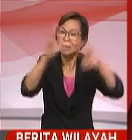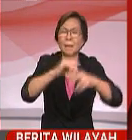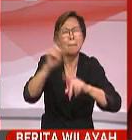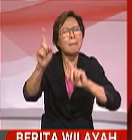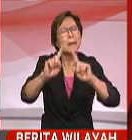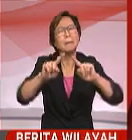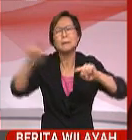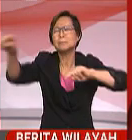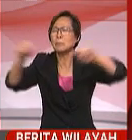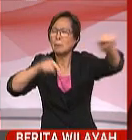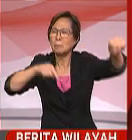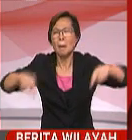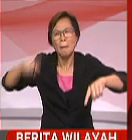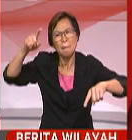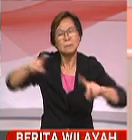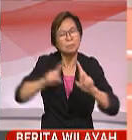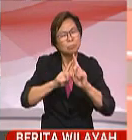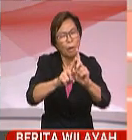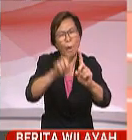berada.